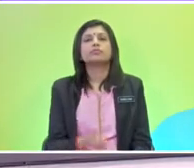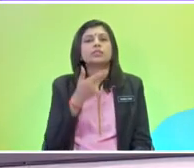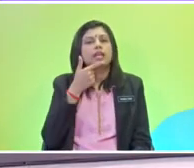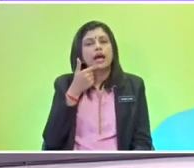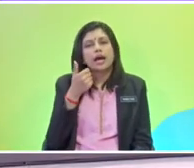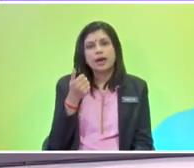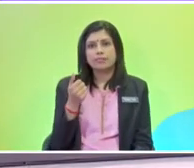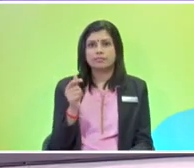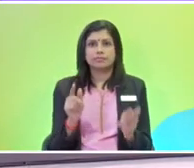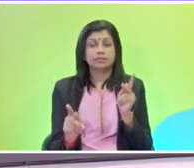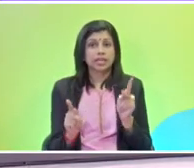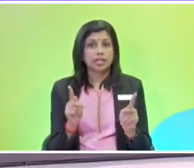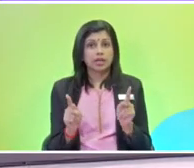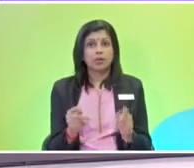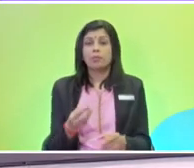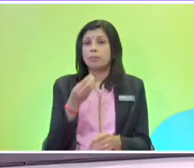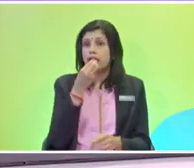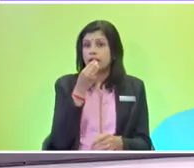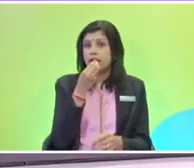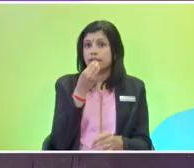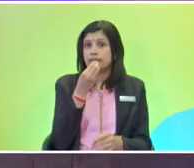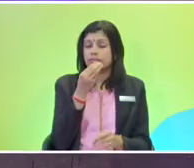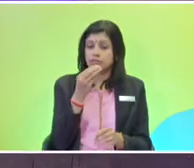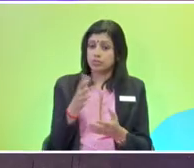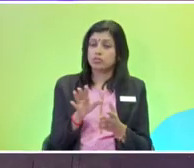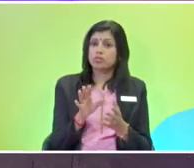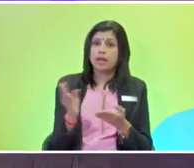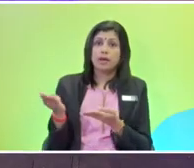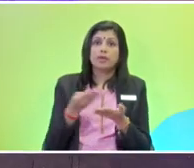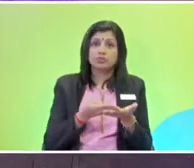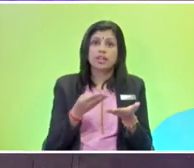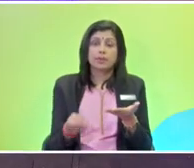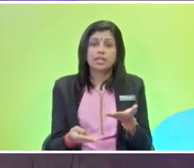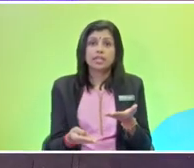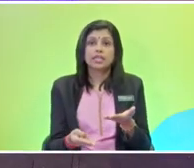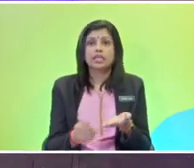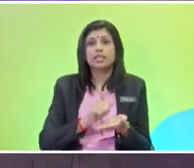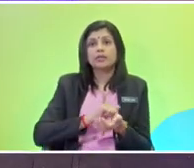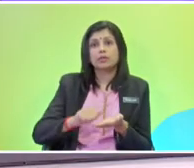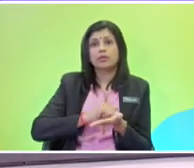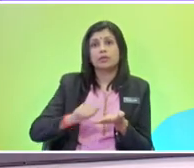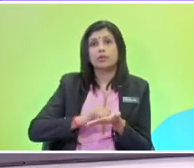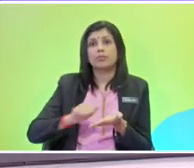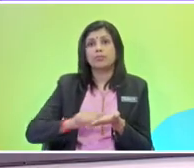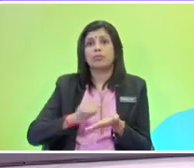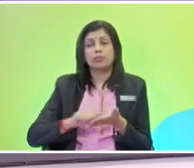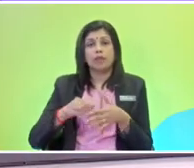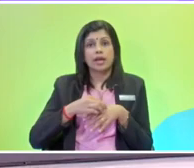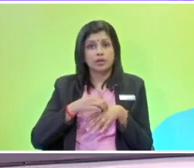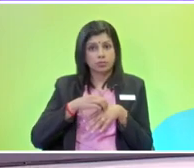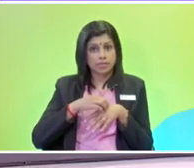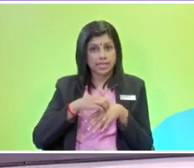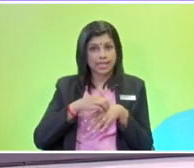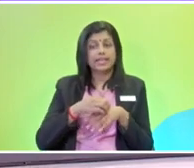kita apa? Makan segar. Makan segar-segar? Ya, betul. Kita buang tapi pastikan dia dah masak lah. Kita buang kulit